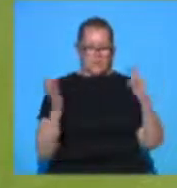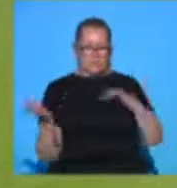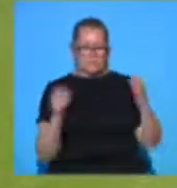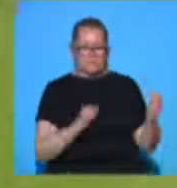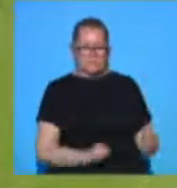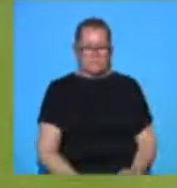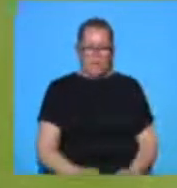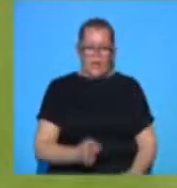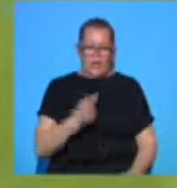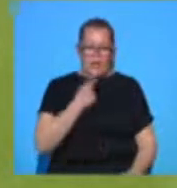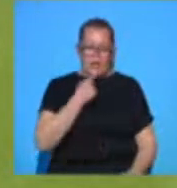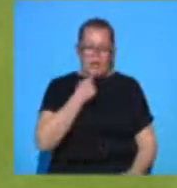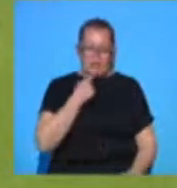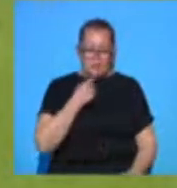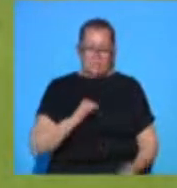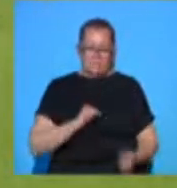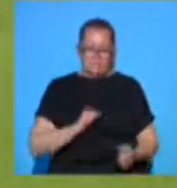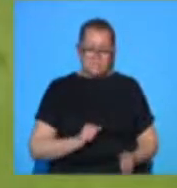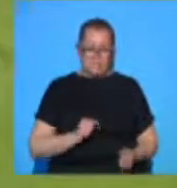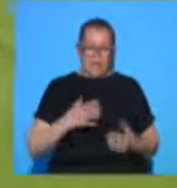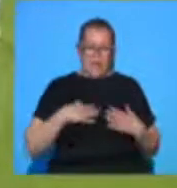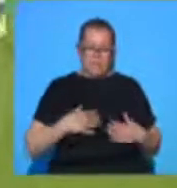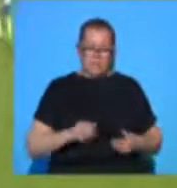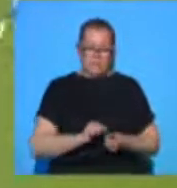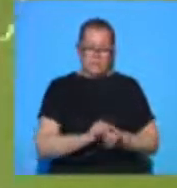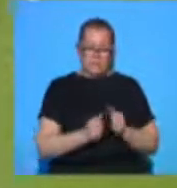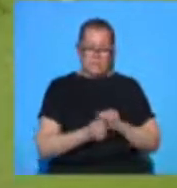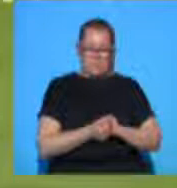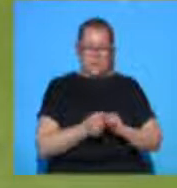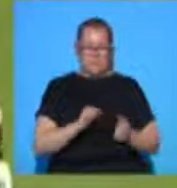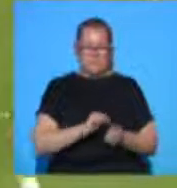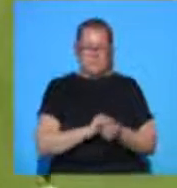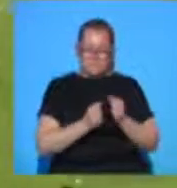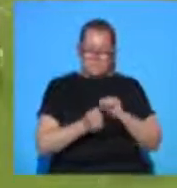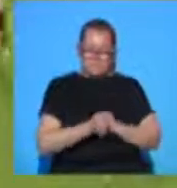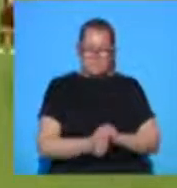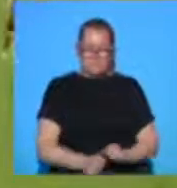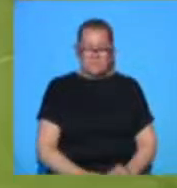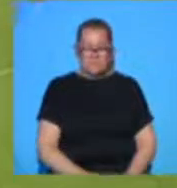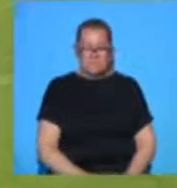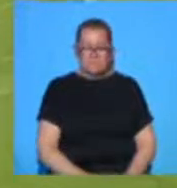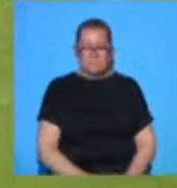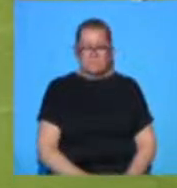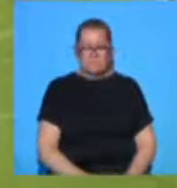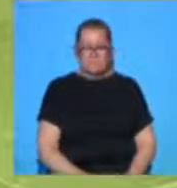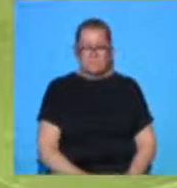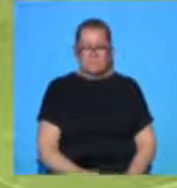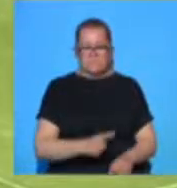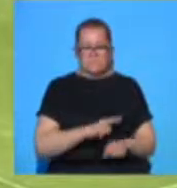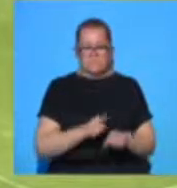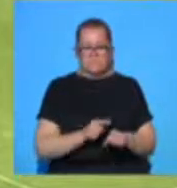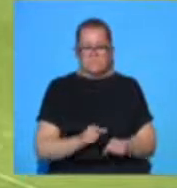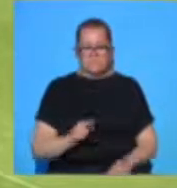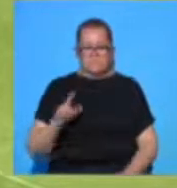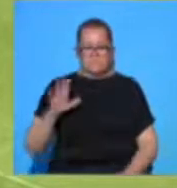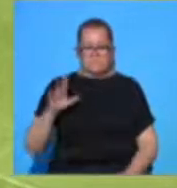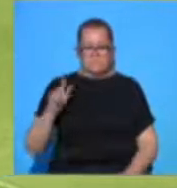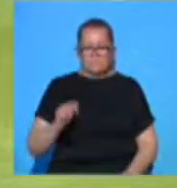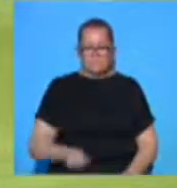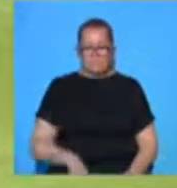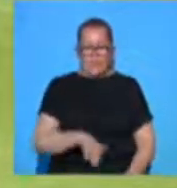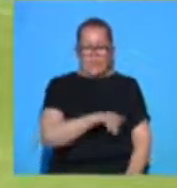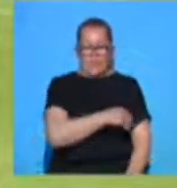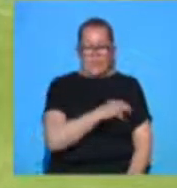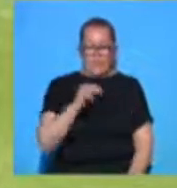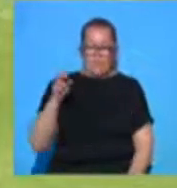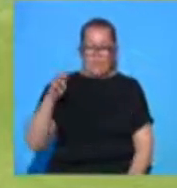cu toate că zâmbete laconice au amendat probabil asistul oferit de Valerică Găman la golul lui Debeliuh în minutul 57. Dar elevii lui